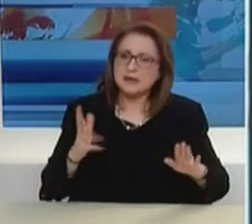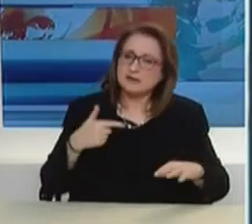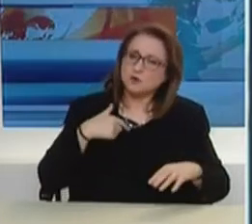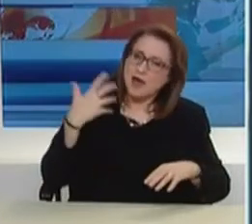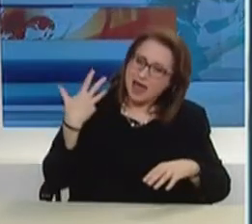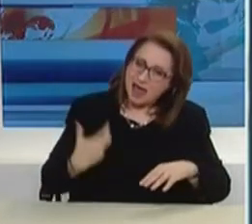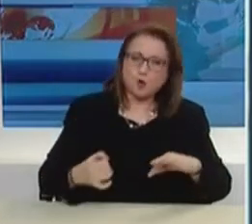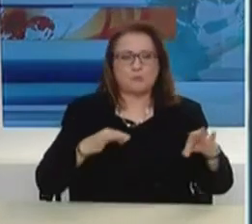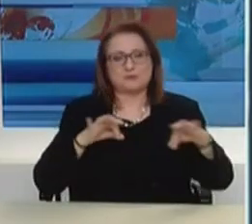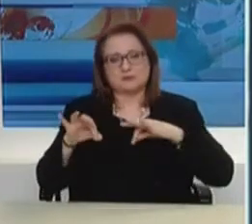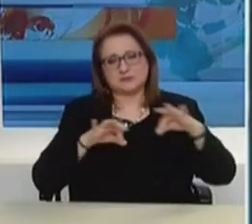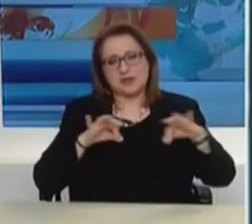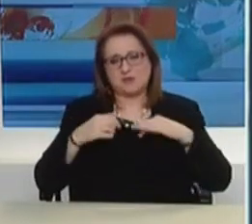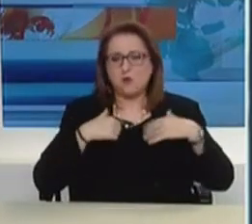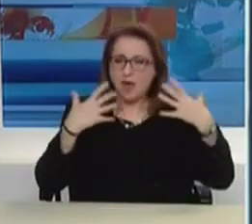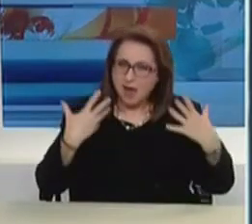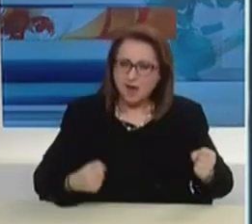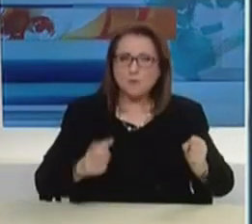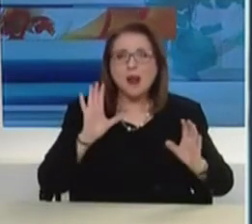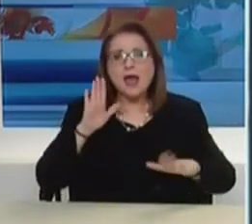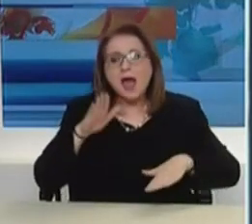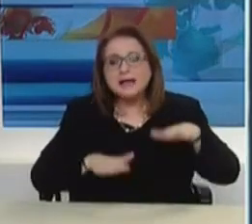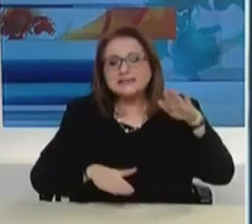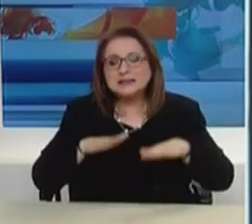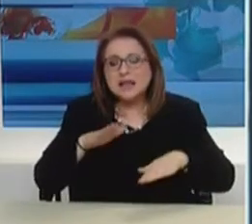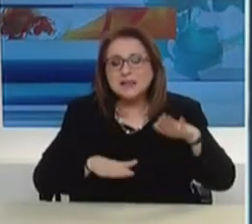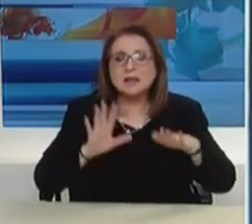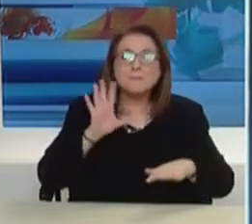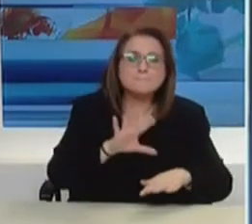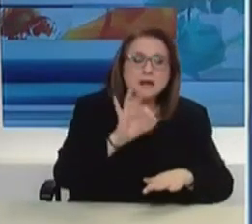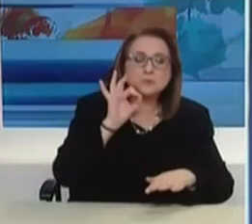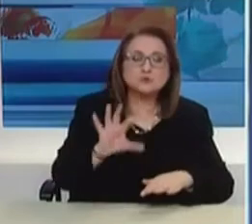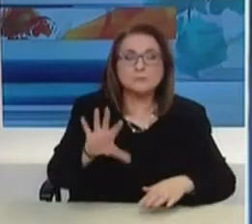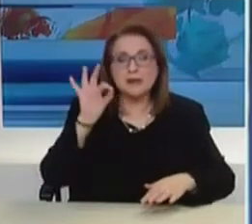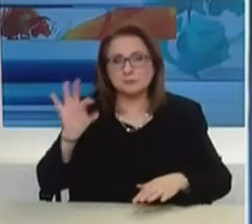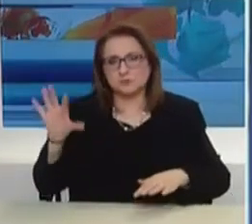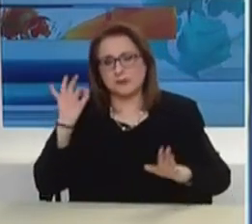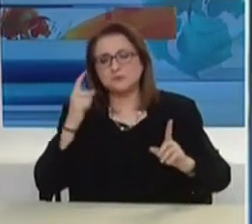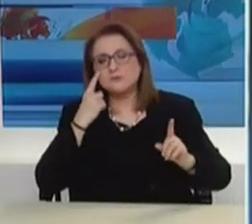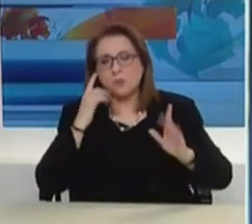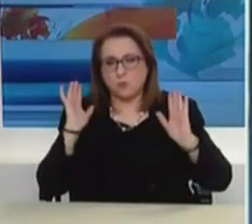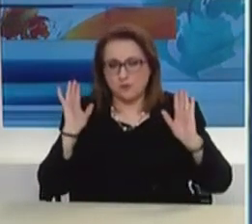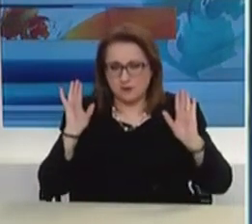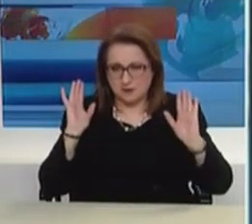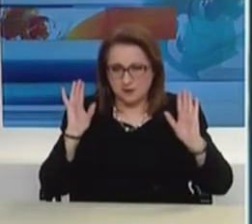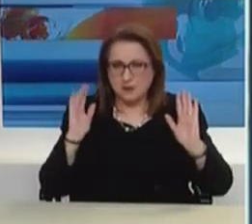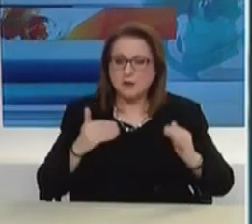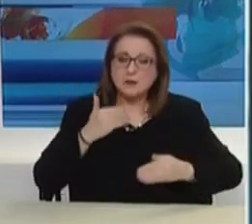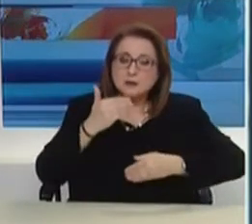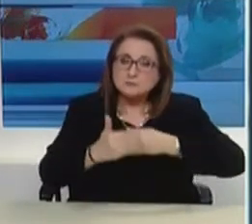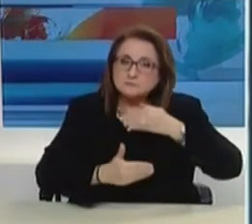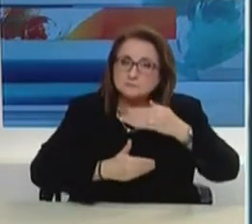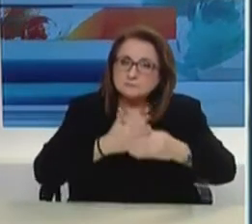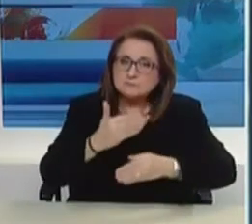σχέδιο, αλλά πολλά ειδικά σχέδια που αφορούν την κάθε περίπτωση και το κάθε σενάριο. Ένα από το σενάριο αυτό είναι να προχωρήσουμε στις